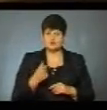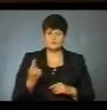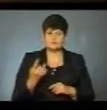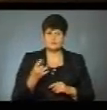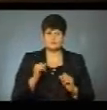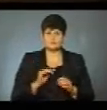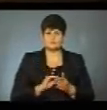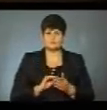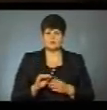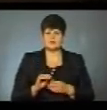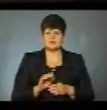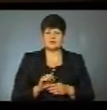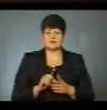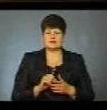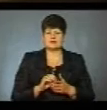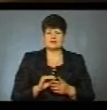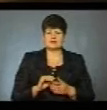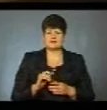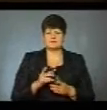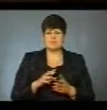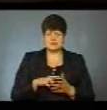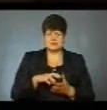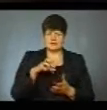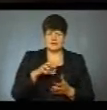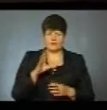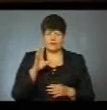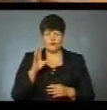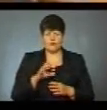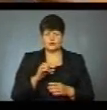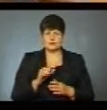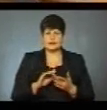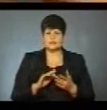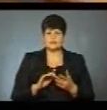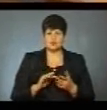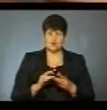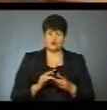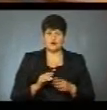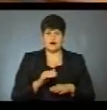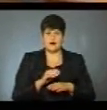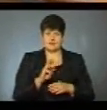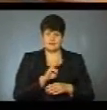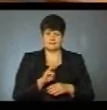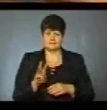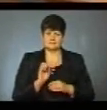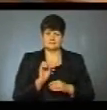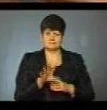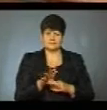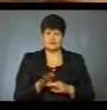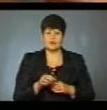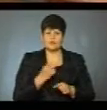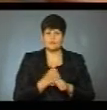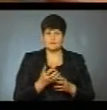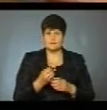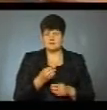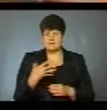надіслати диктант на перевірку до Українського радіо сканом чи фото на електронну адресу Українського радіо. Роботи приймали протягом 15